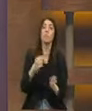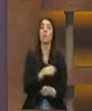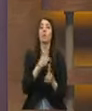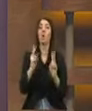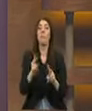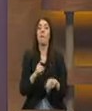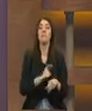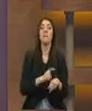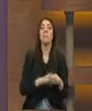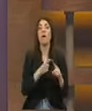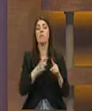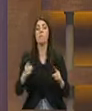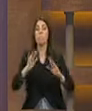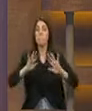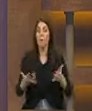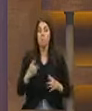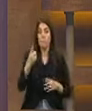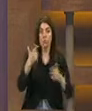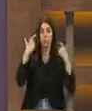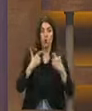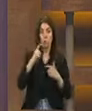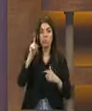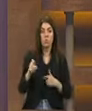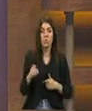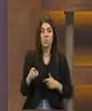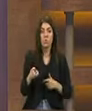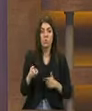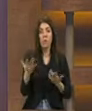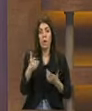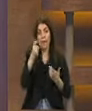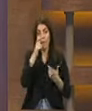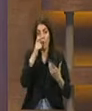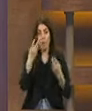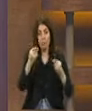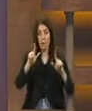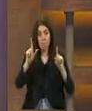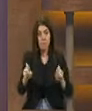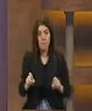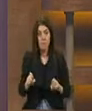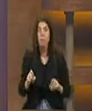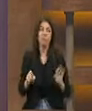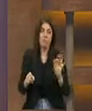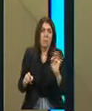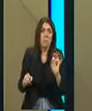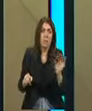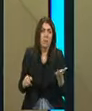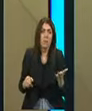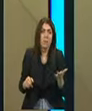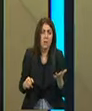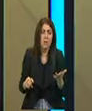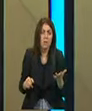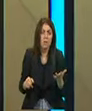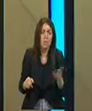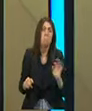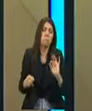normalleşme sürecini bozuyor olmak da büyük bir sorumluluk verecek. O yüzden de biraz daha dikkatli olması gerekir mi? Tabii ki yani hangi taraf? Çünkü toplum bu durumdan